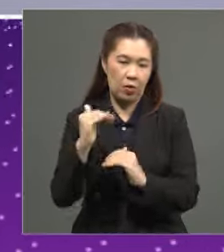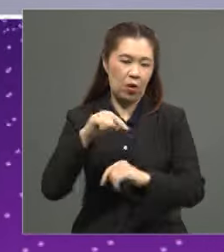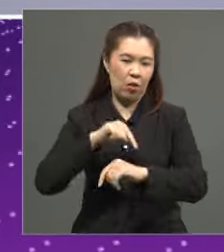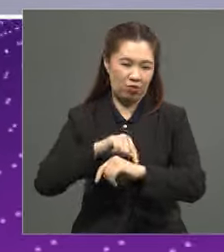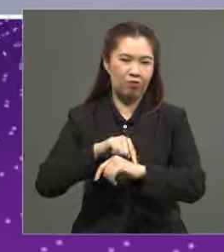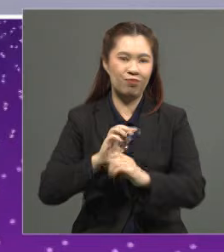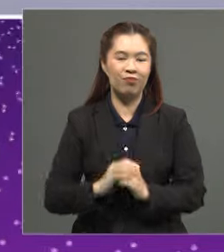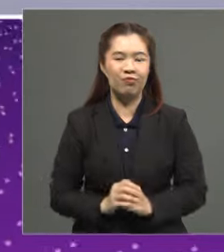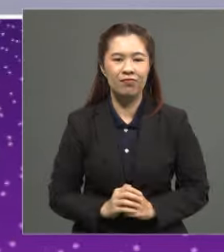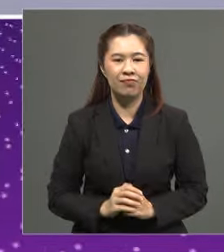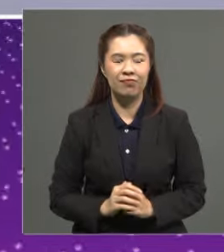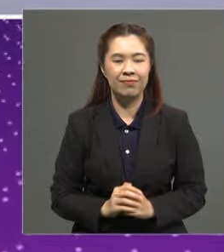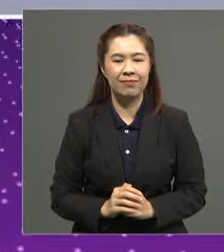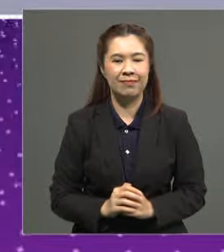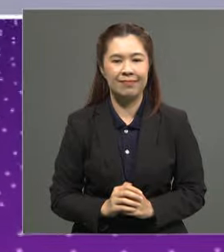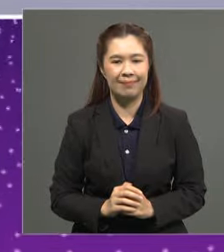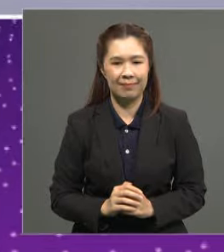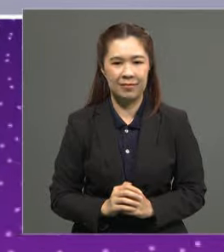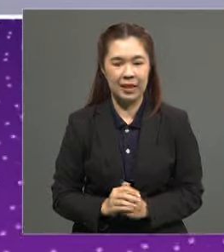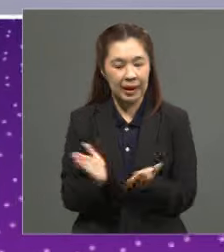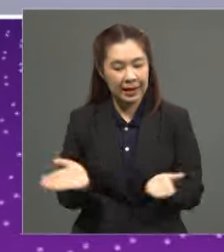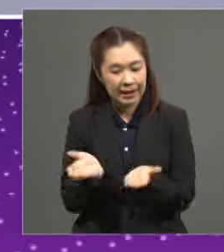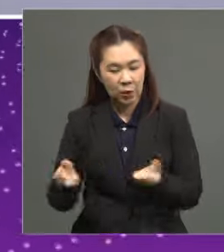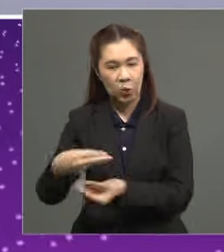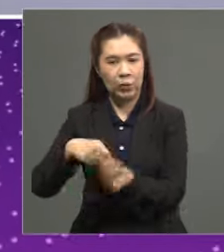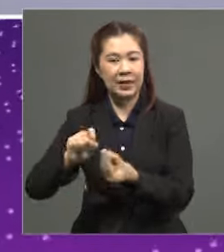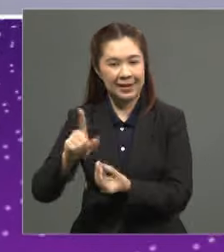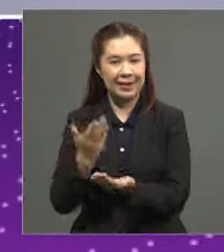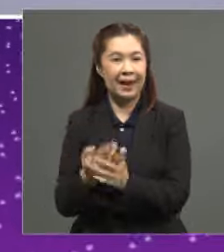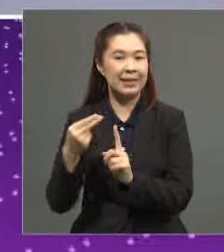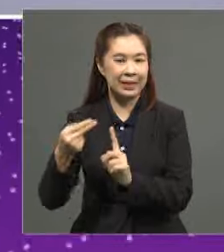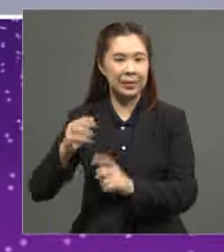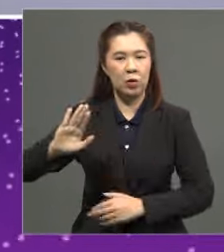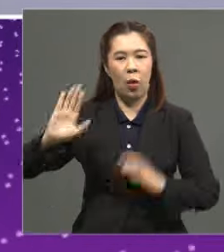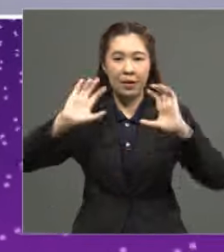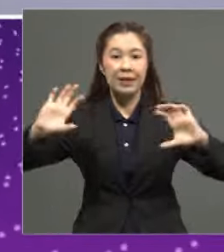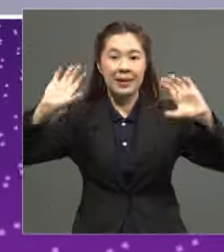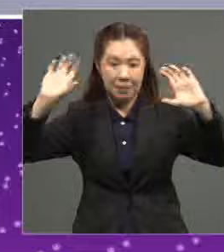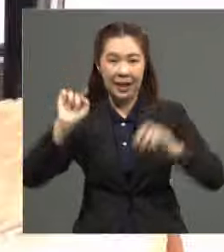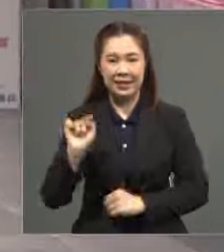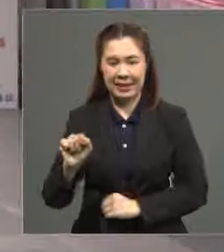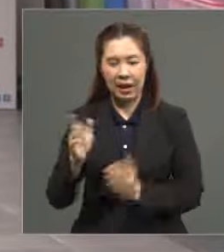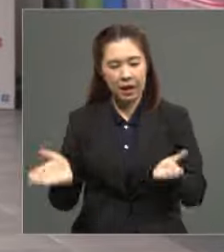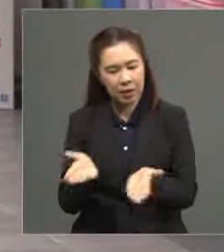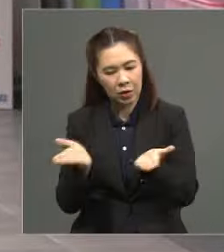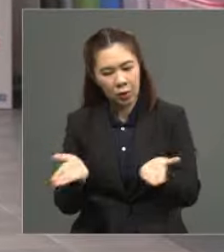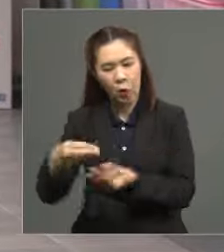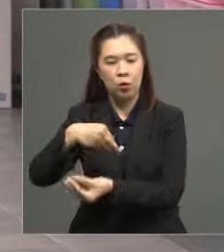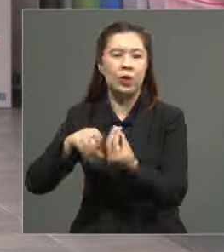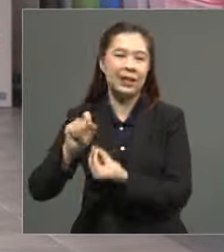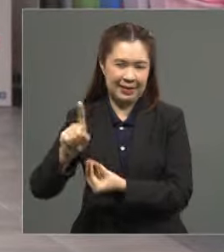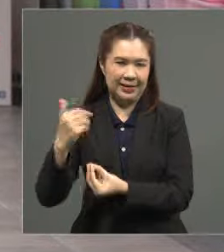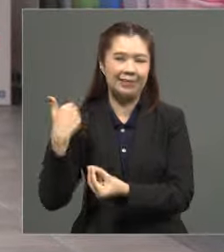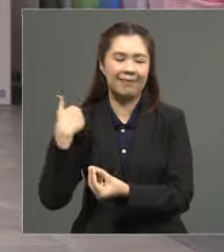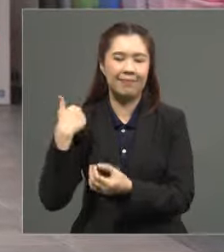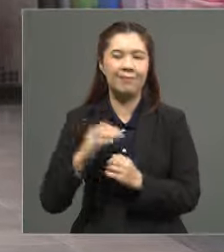การเดินทางอย่างไรก็ตามครับก็มองว่าการกระตุ้นเศรษฐกิจผ่านเงินหมื่นของรัฐบาลเนี่ยนะฮะก็น่าจะช่วยกระตุ้นเศรษฐกิจได้ค่อนข้างมากเพราะว่